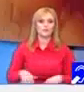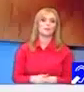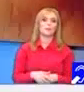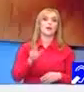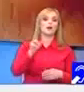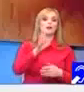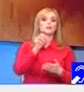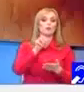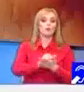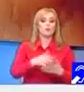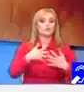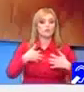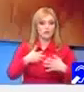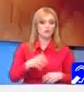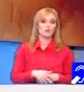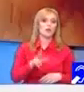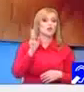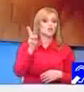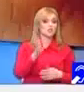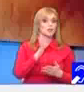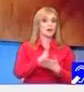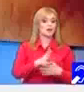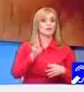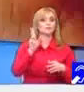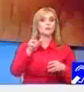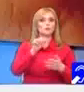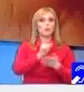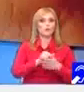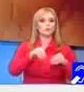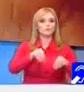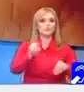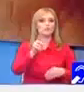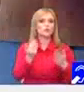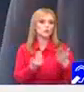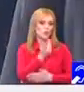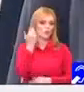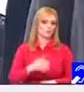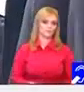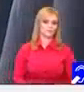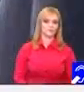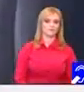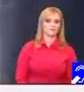și agricultorii care vor implementa tehnologii post-recoltare și procesare.